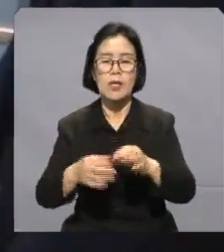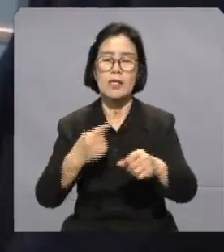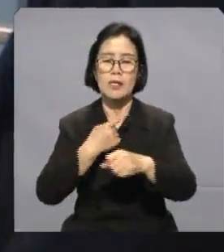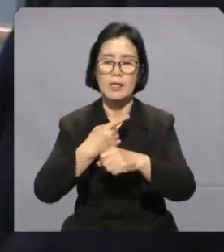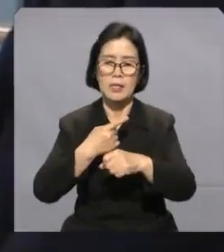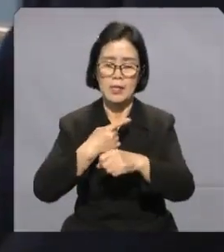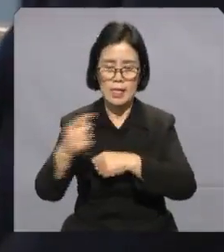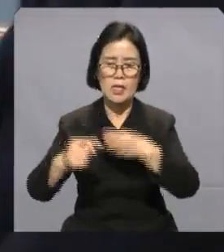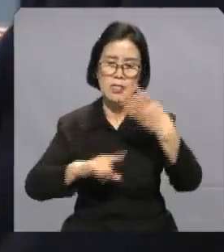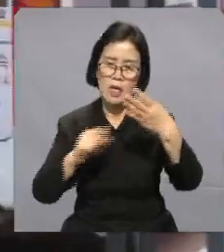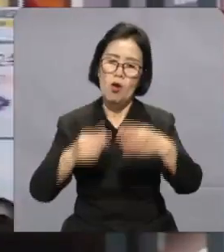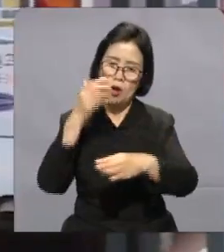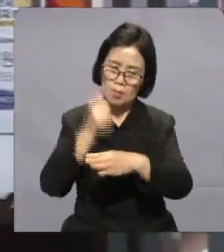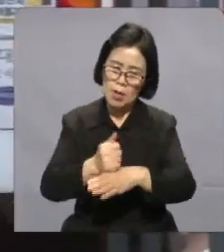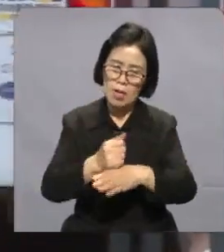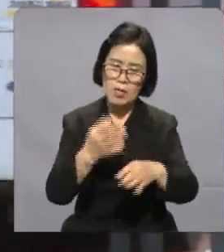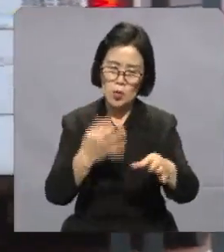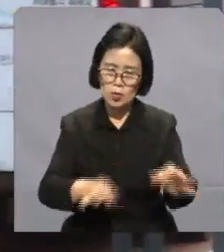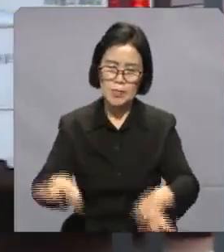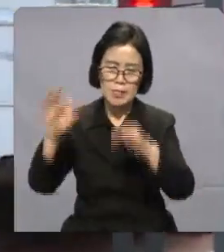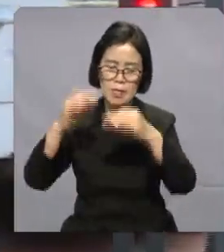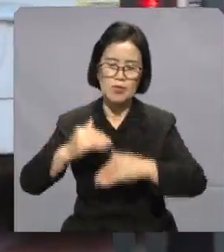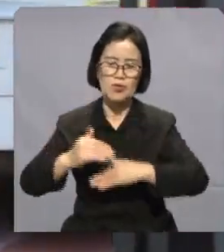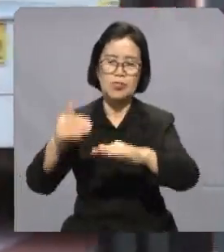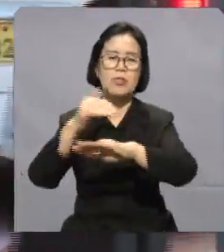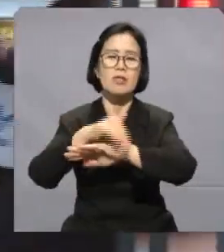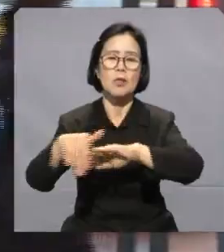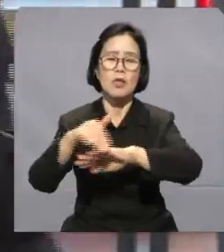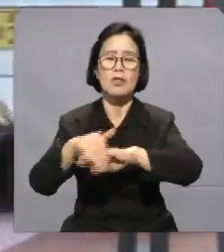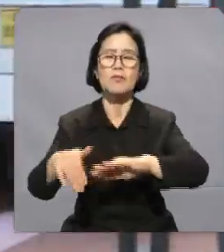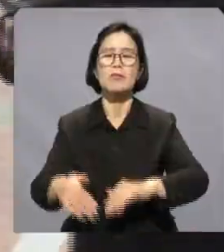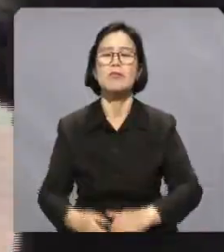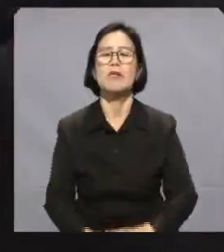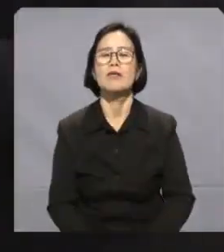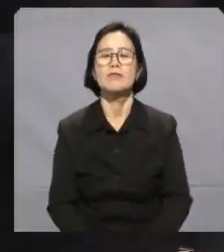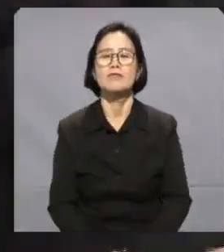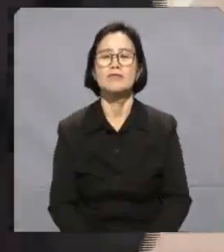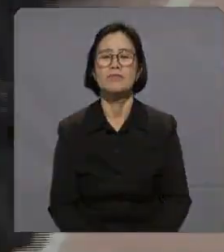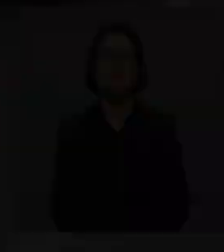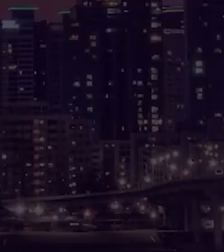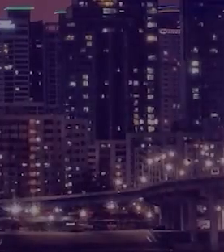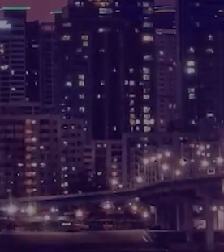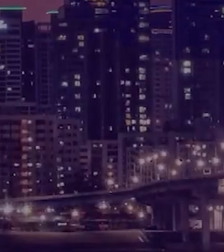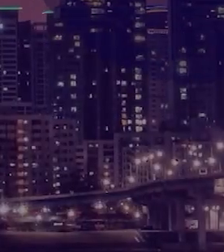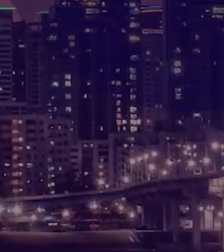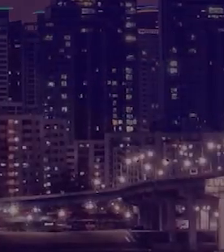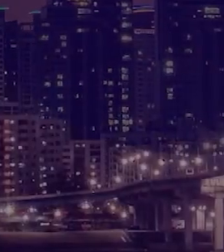4월 말 요금 인상을 추진할 방침입니다. OBS 뉴스 백소민입니다.